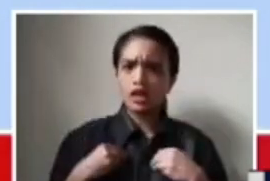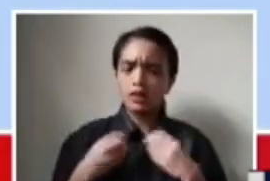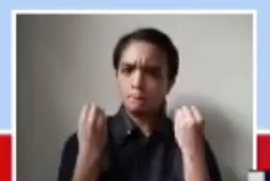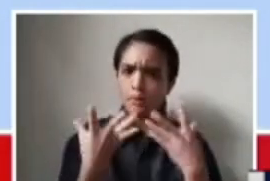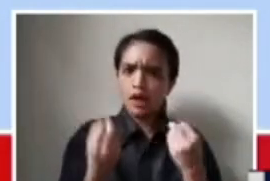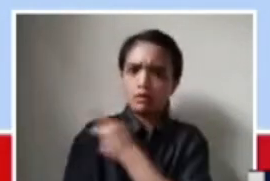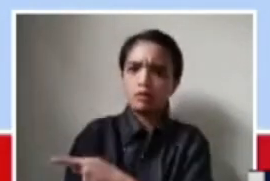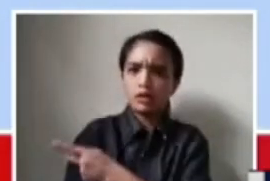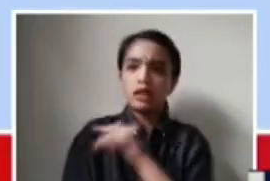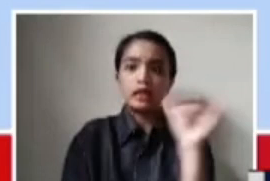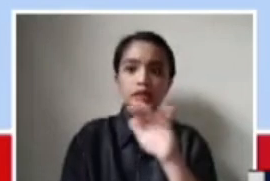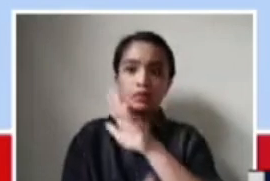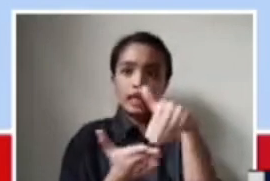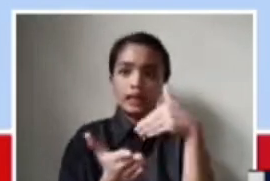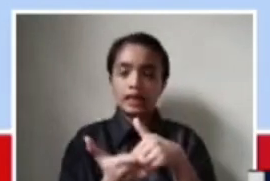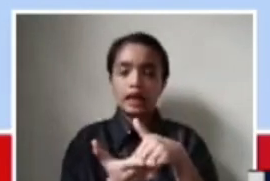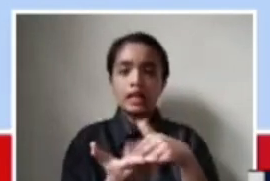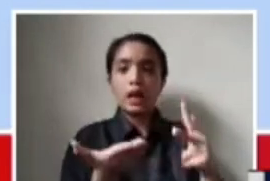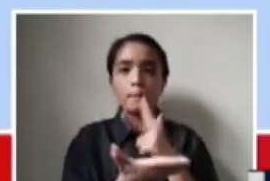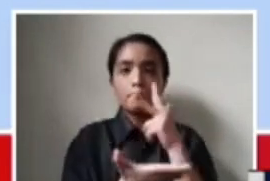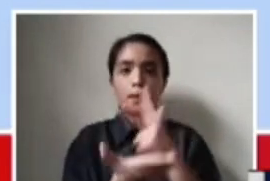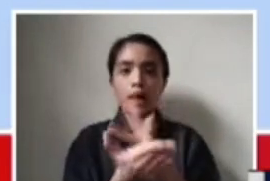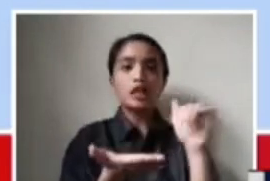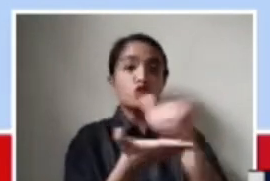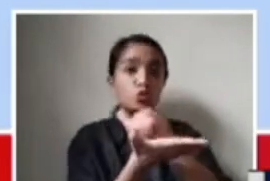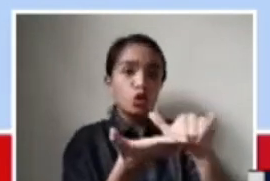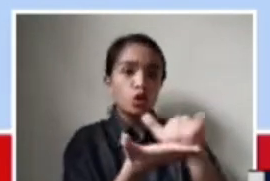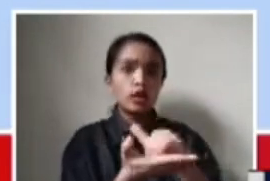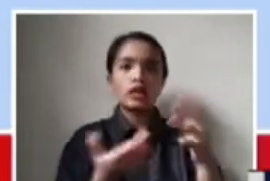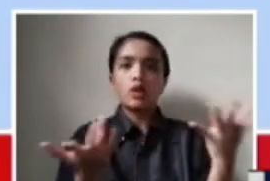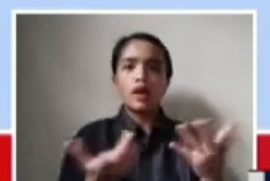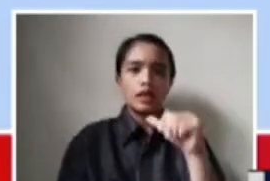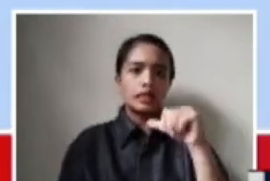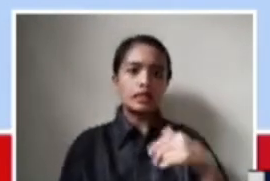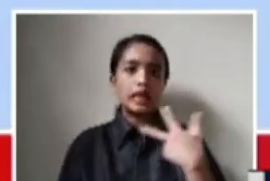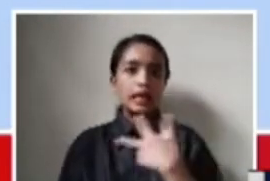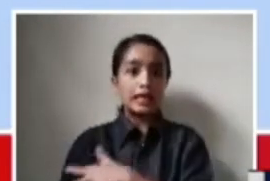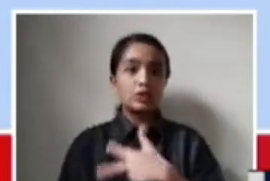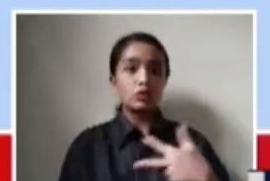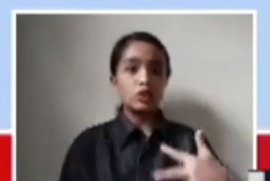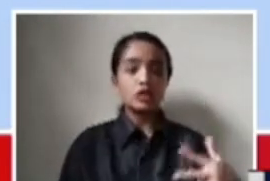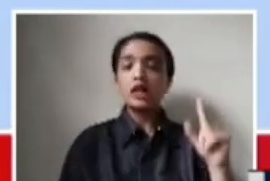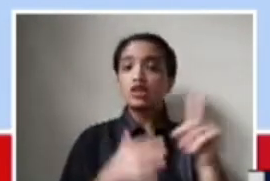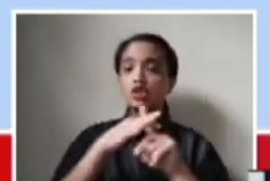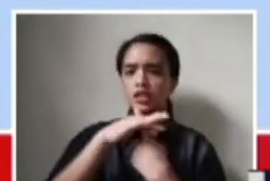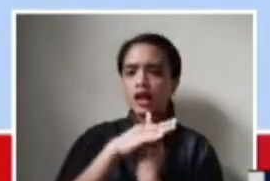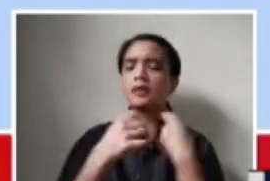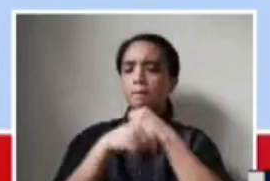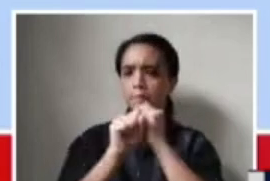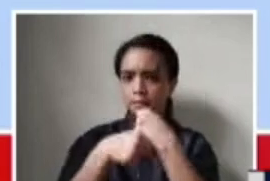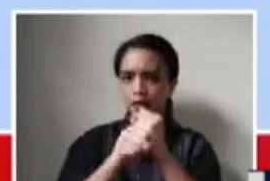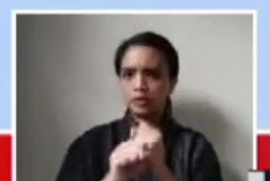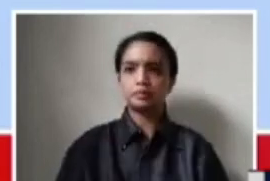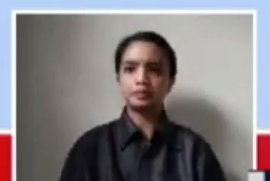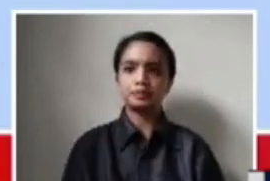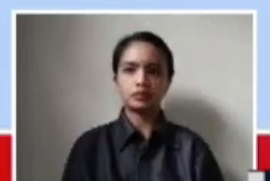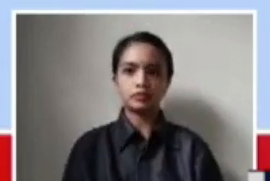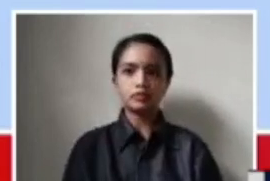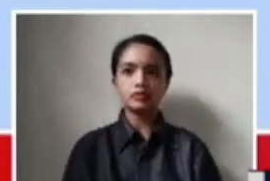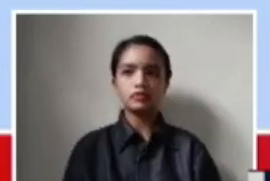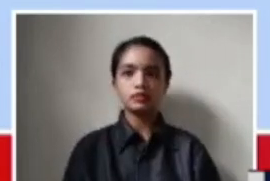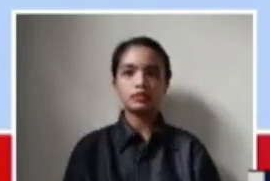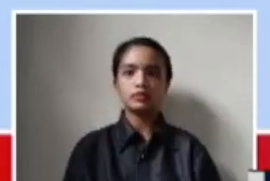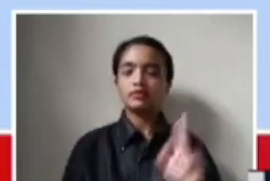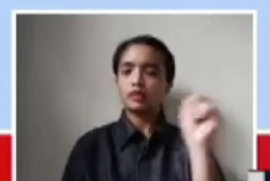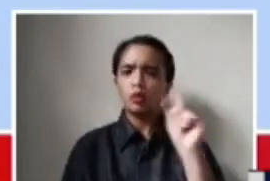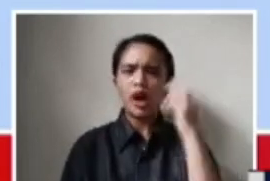Arena. Ito po ay yung napakalaking complex po sa Bukawi, Bulacan, para mag-serve din po sa